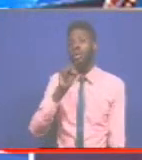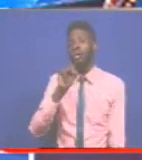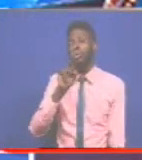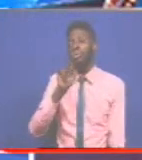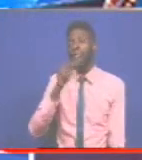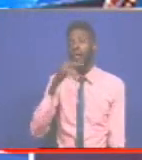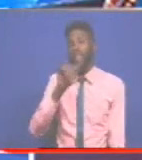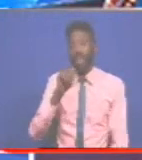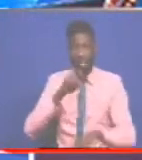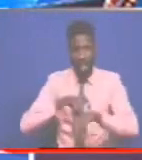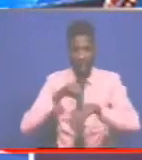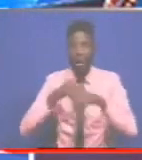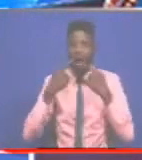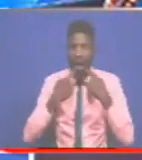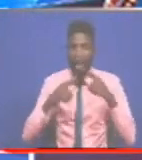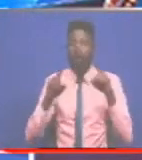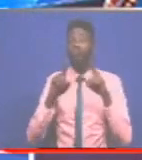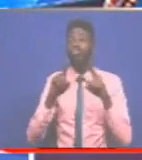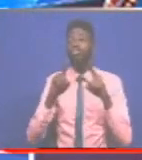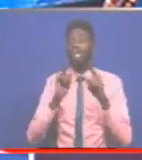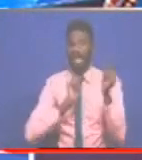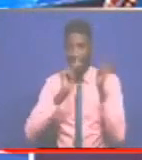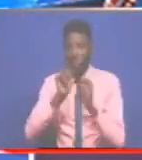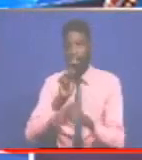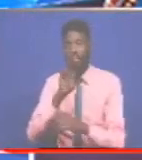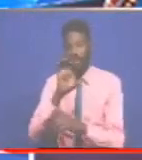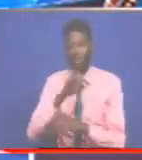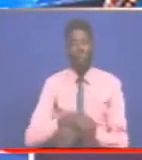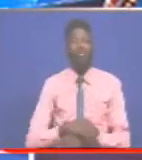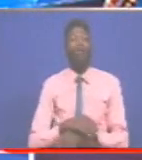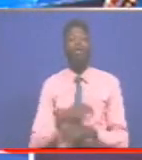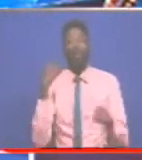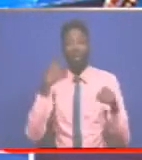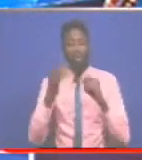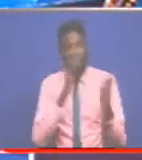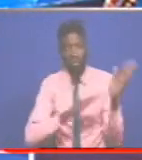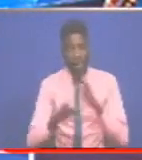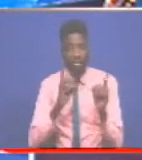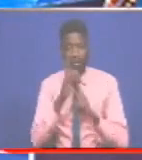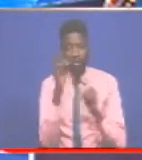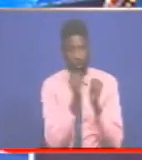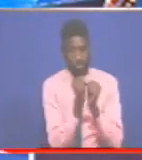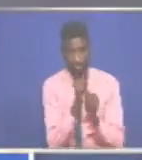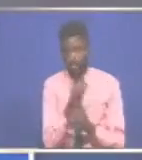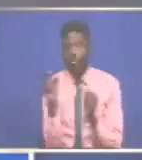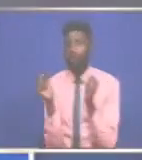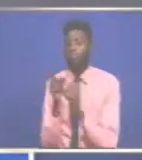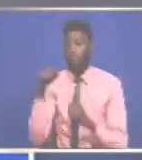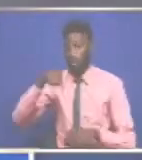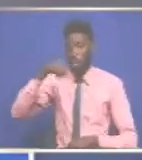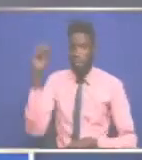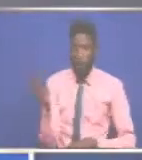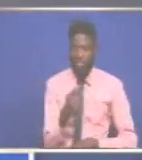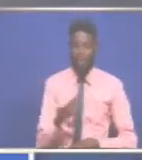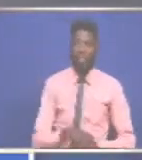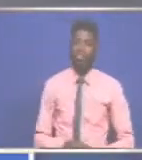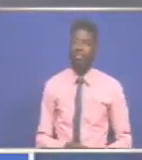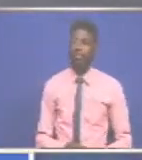KBC Channel 1. Mashindano hayo yameratibiwa kuandaliwa tarehe 10 hadi 11 mwezi huu.